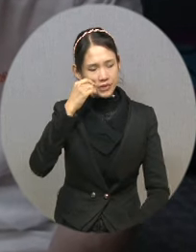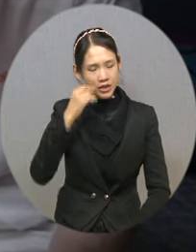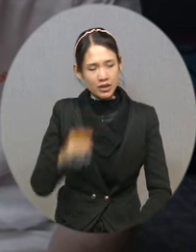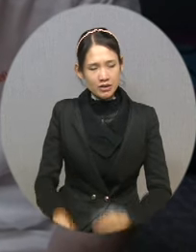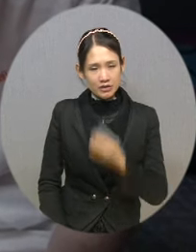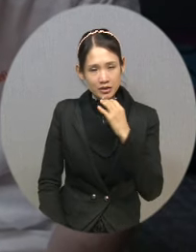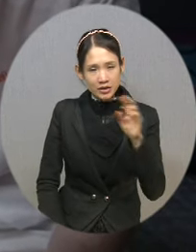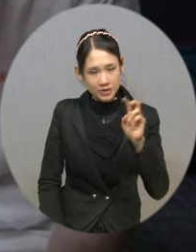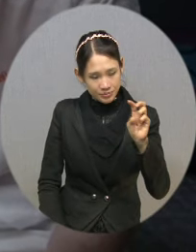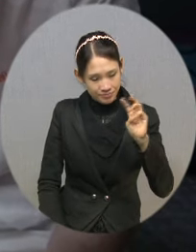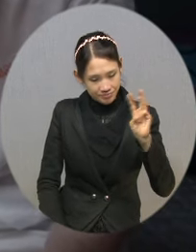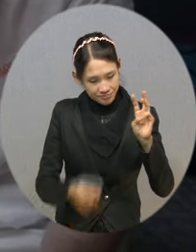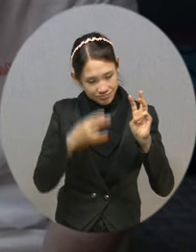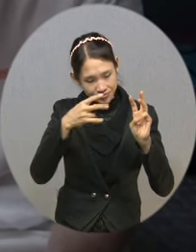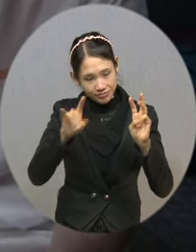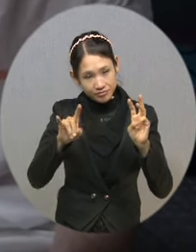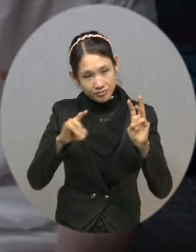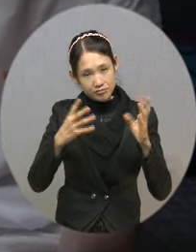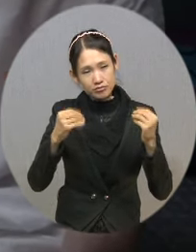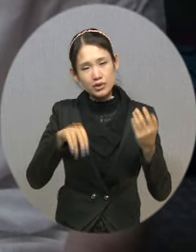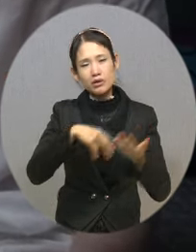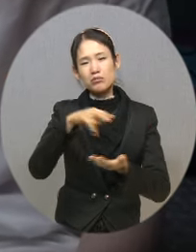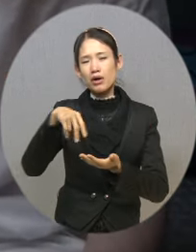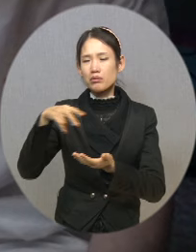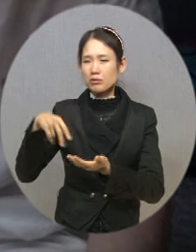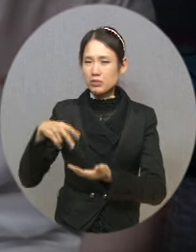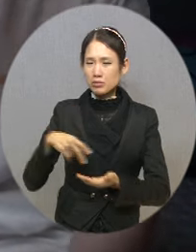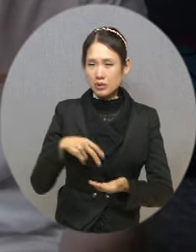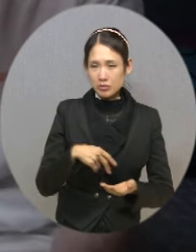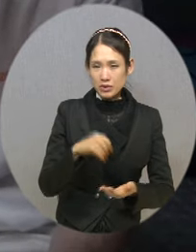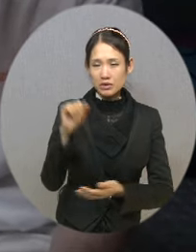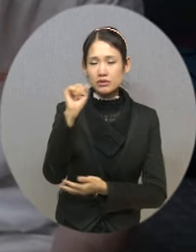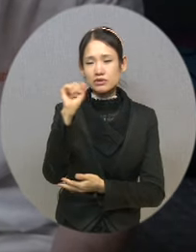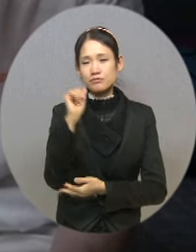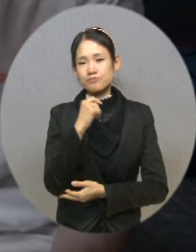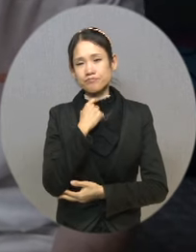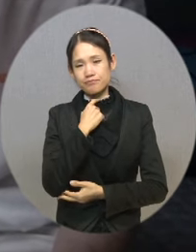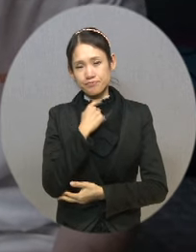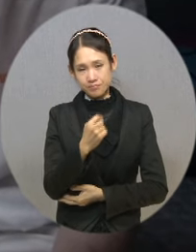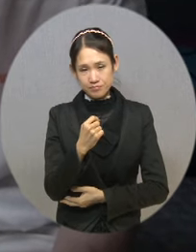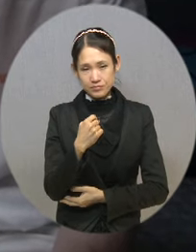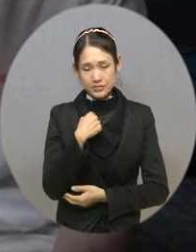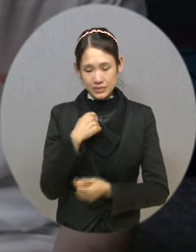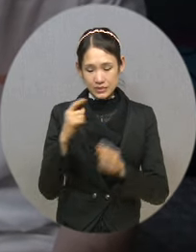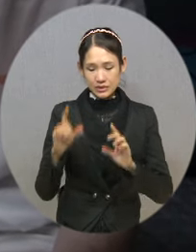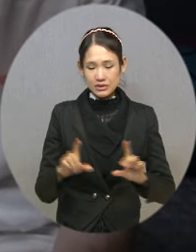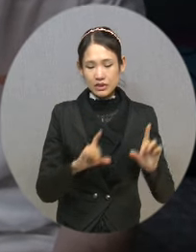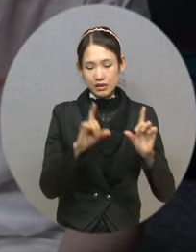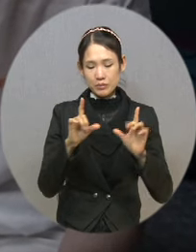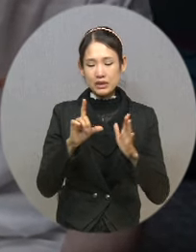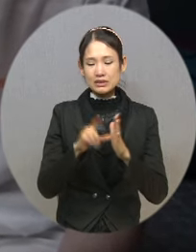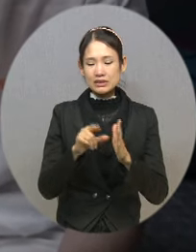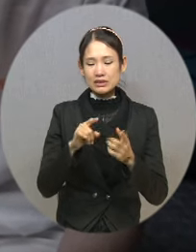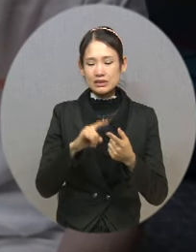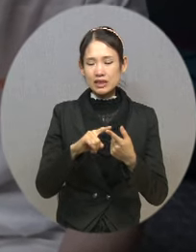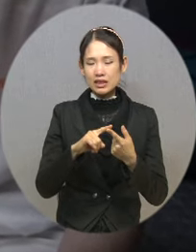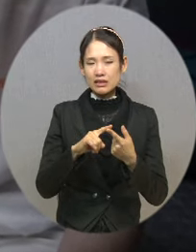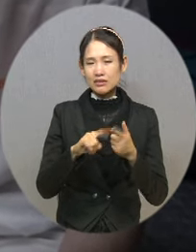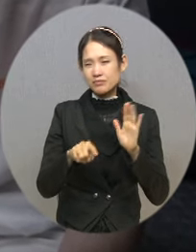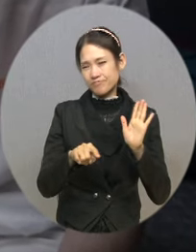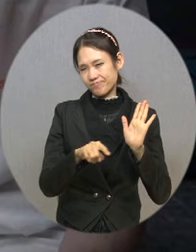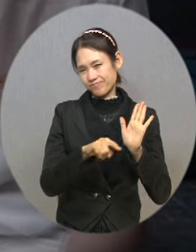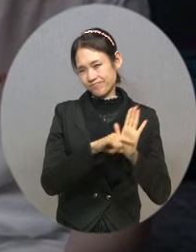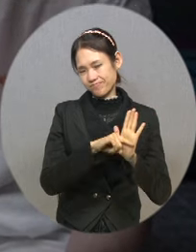20대, 30대 많이 방황하고 흔들렸던 저의 어떤 제 삶의 시간들에 10점을